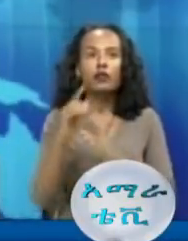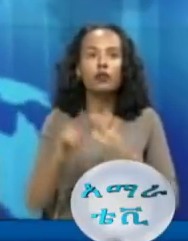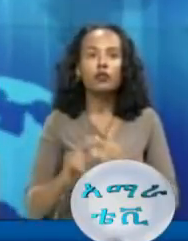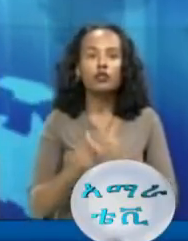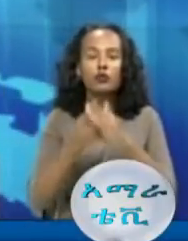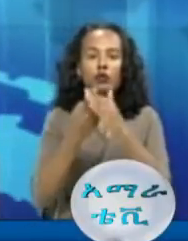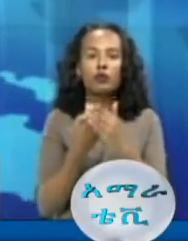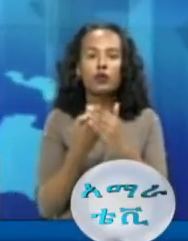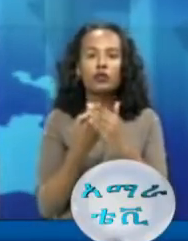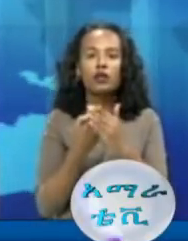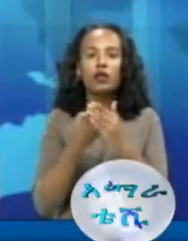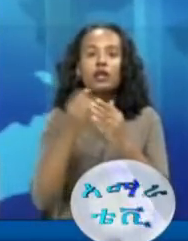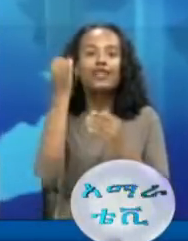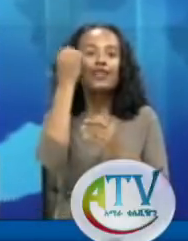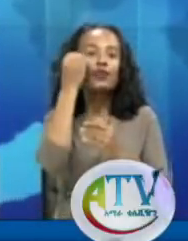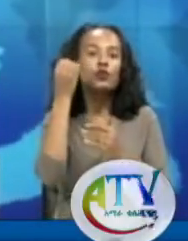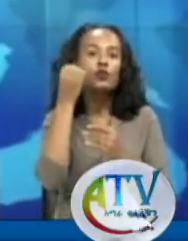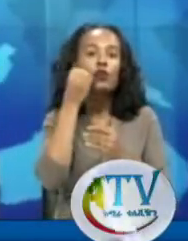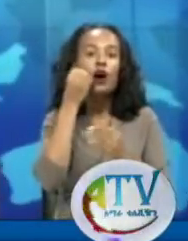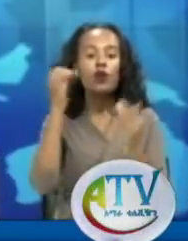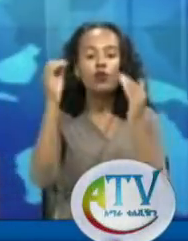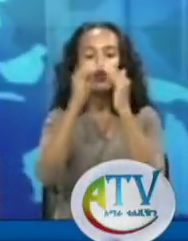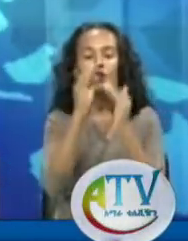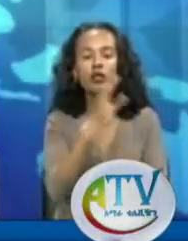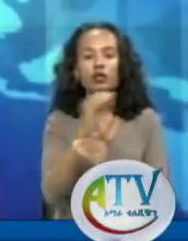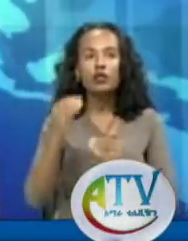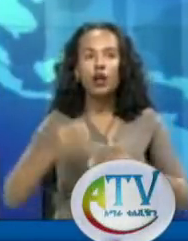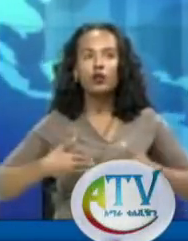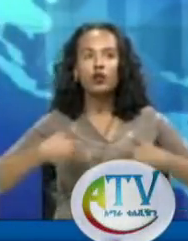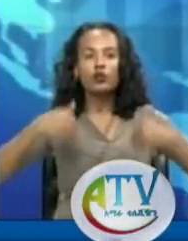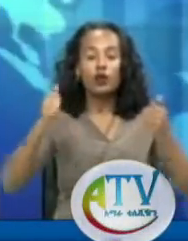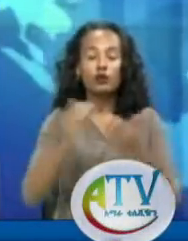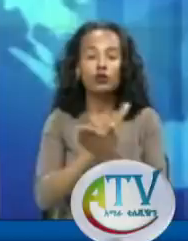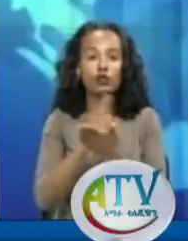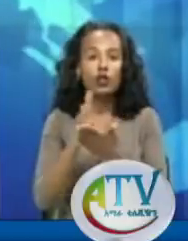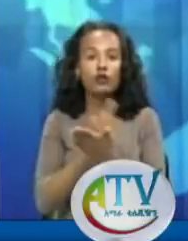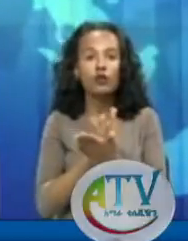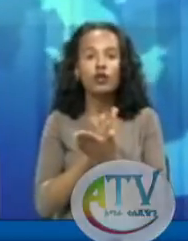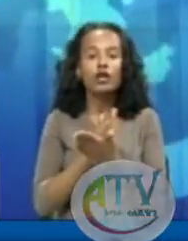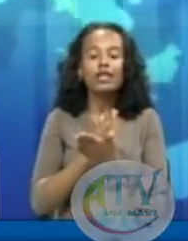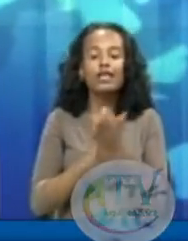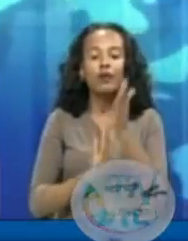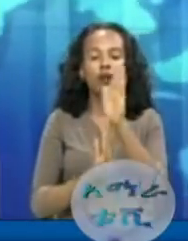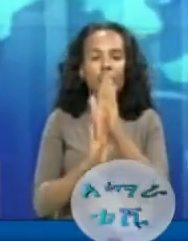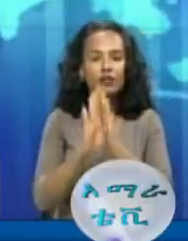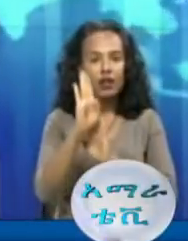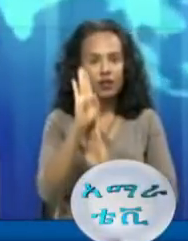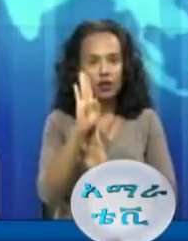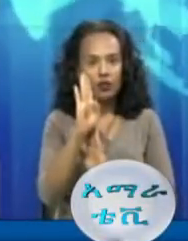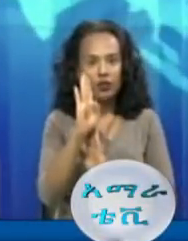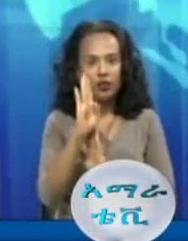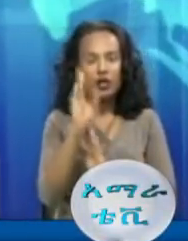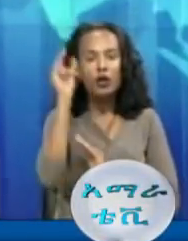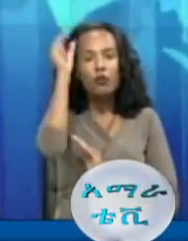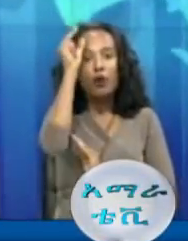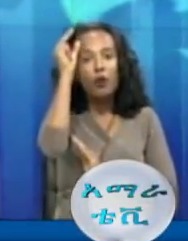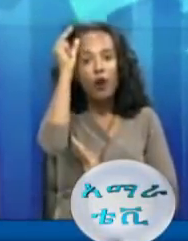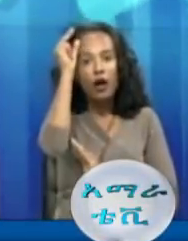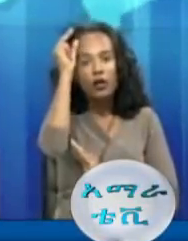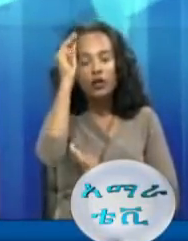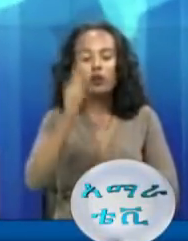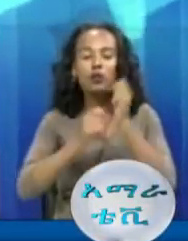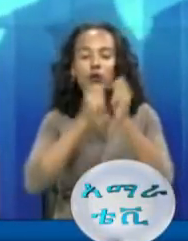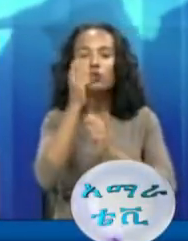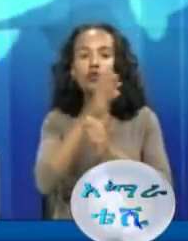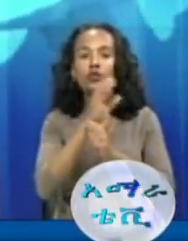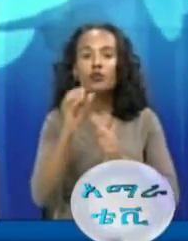የምንጀምርበት የጾታ እኩልነትና የወጣቶች ተሳትፎን የምናሳድግበት በባህል